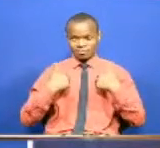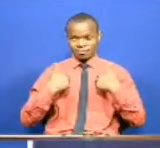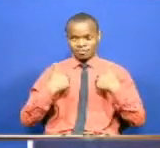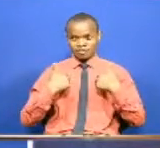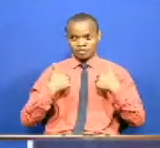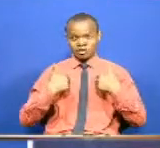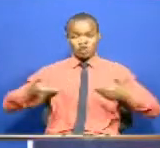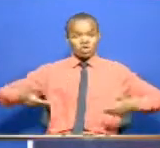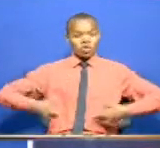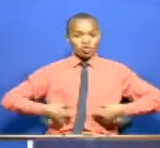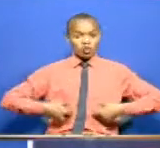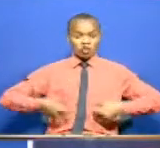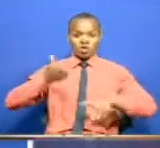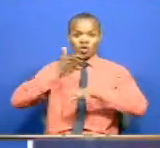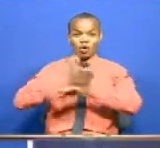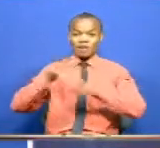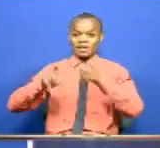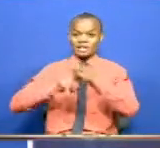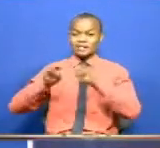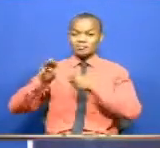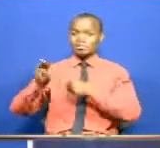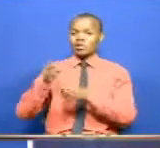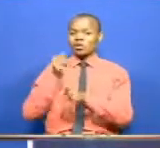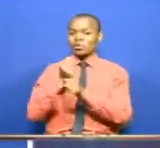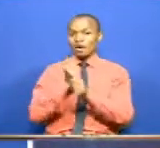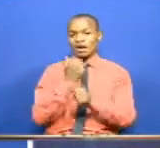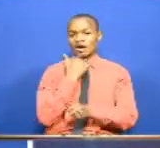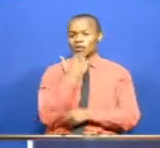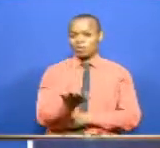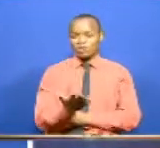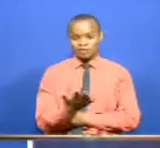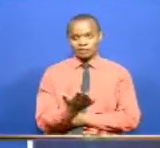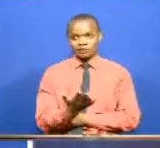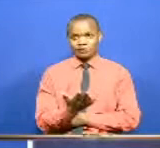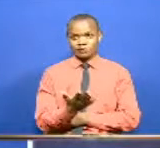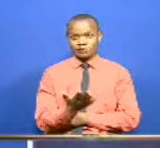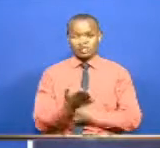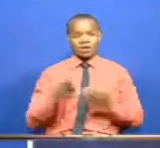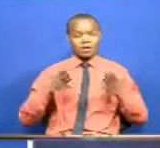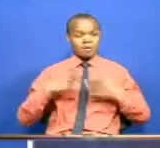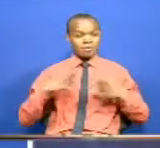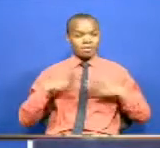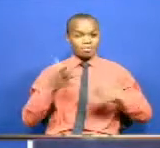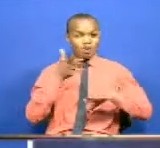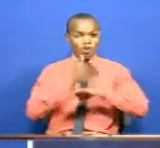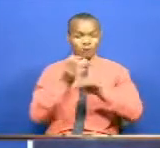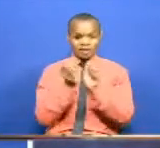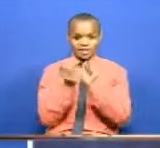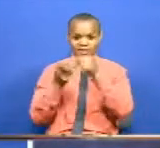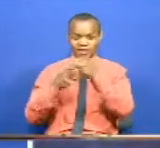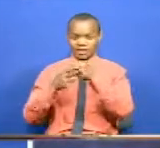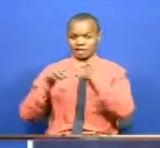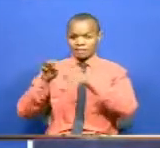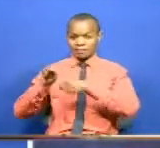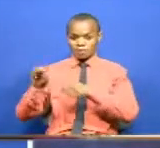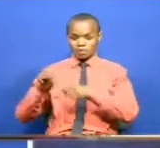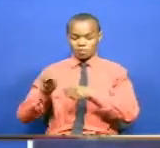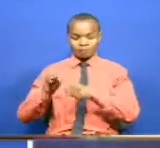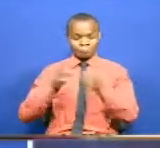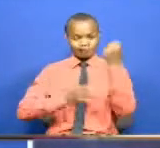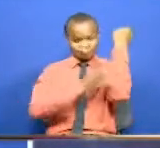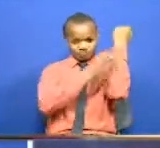Vijana zaidi ya milioni 6 hawana kazi. Watu zaidi ya milioni 17 wako chini ya